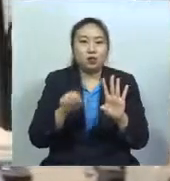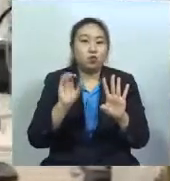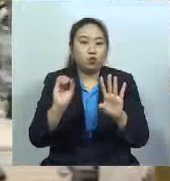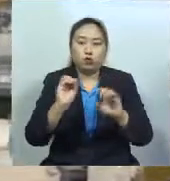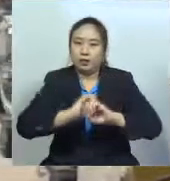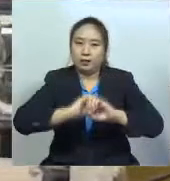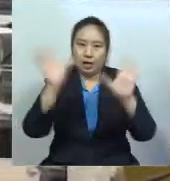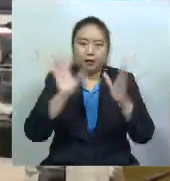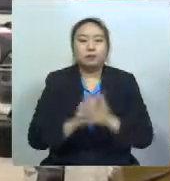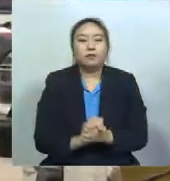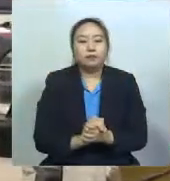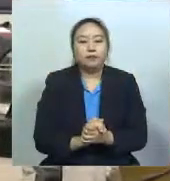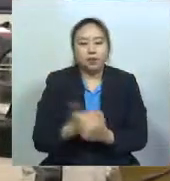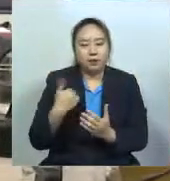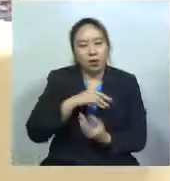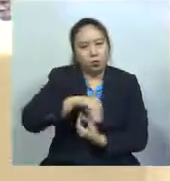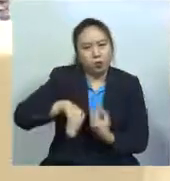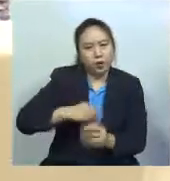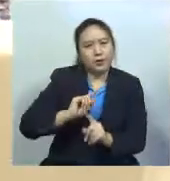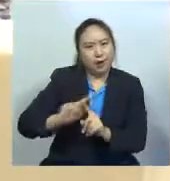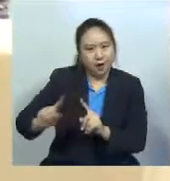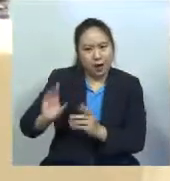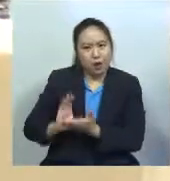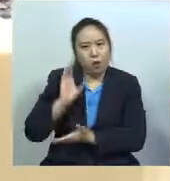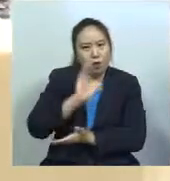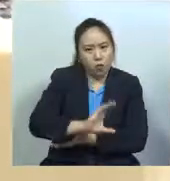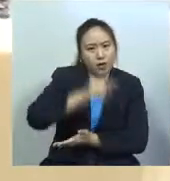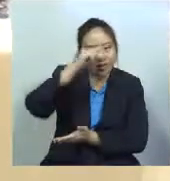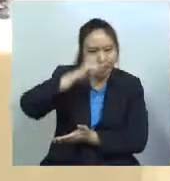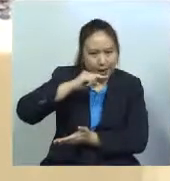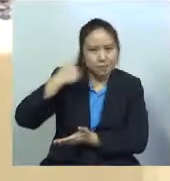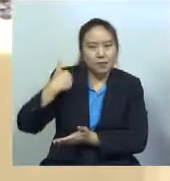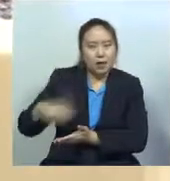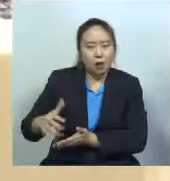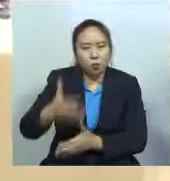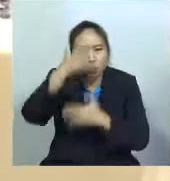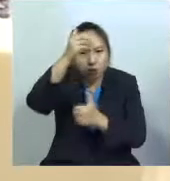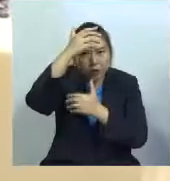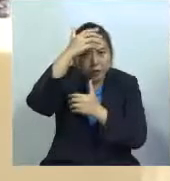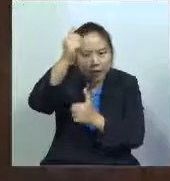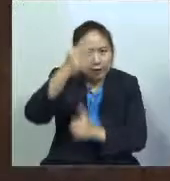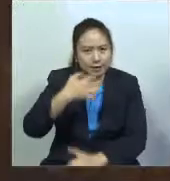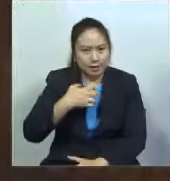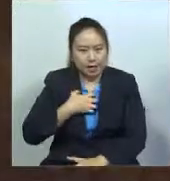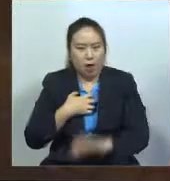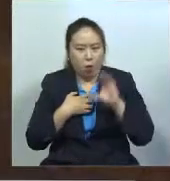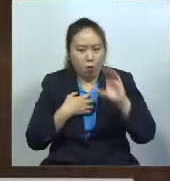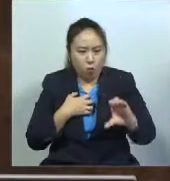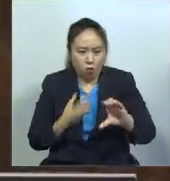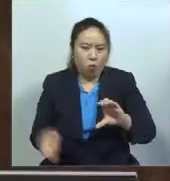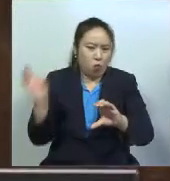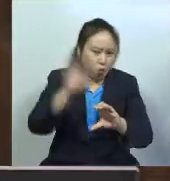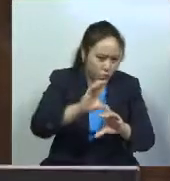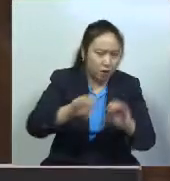ที่ชัดเจนซึ่งก็มีหลายธุรกิจได้เข้ามาลงทุนในไทยอยู่แล้วนะคะแล้วก็สนใจที่จะเข้ามาลงทุนเพิ่มเติมอี